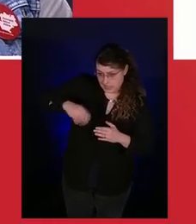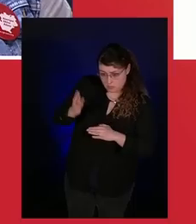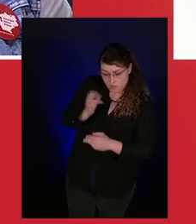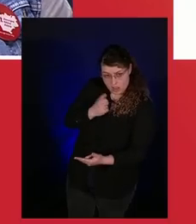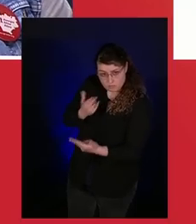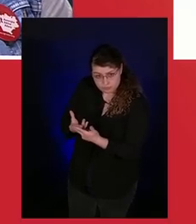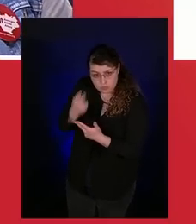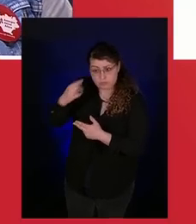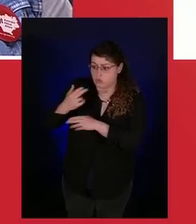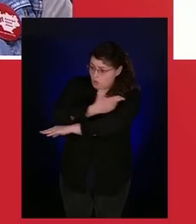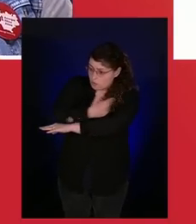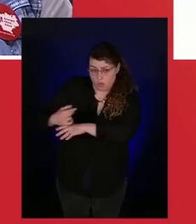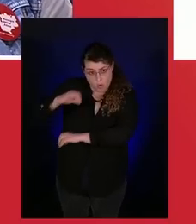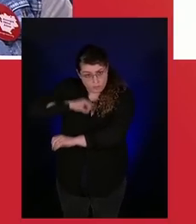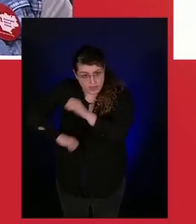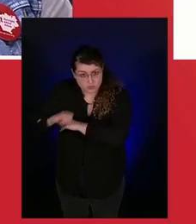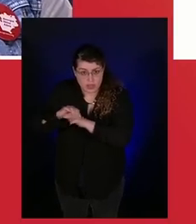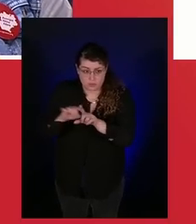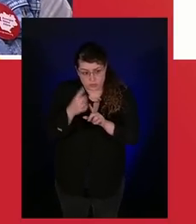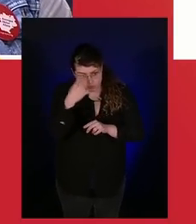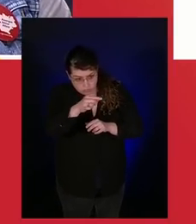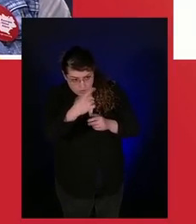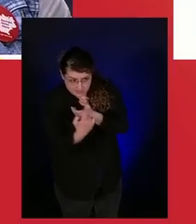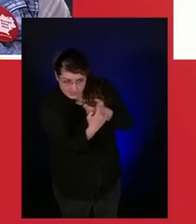du bureau opérationnel que des syndicats.